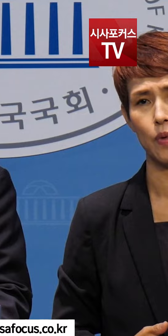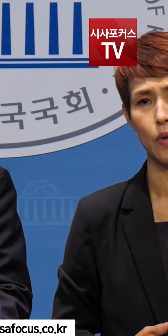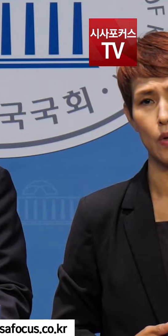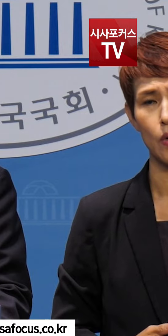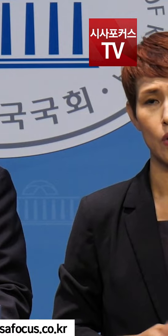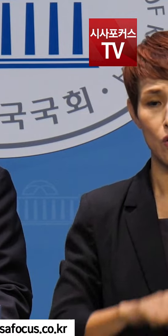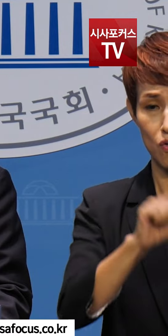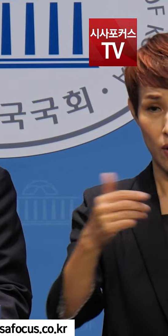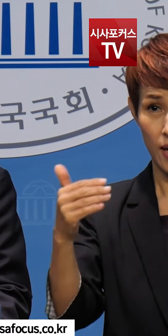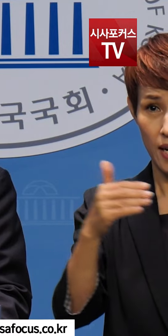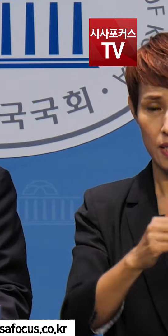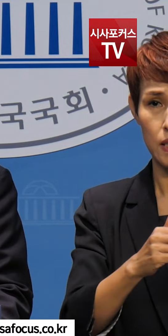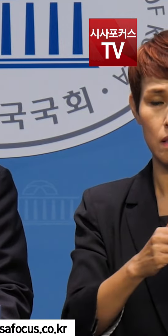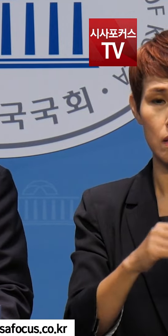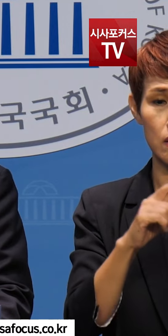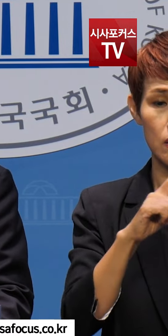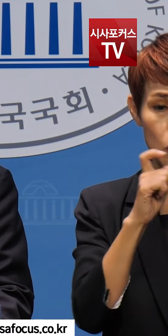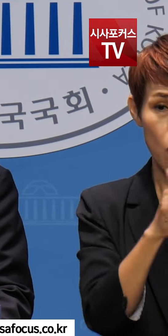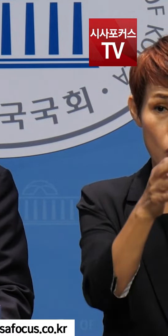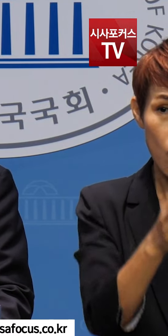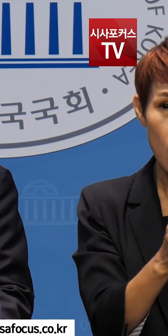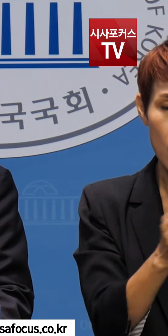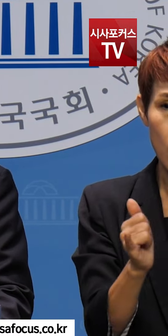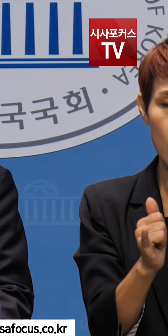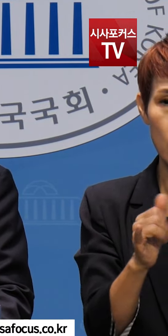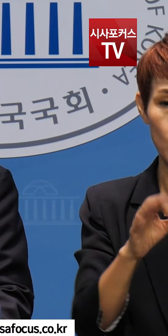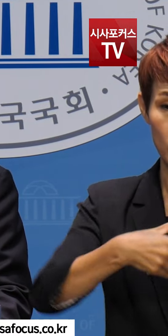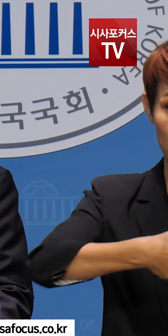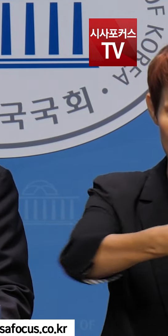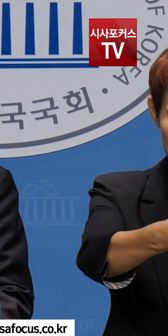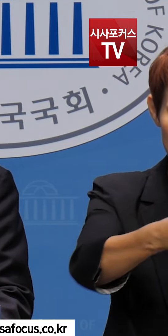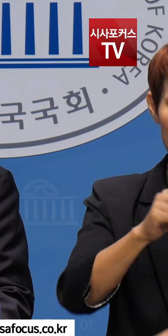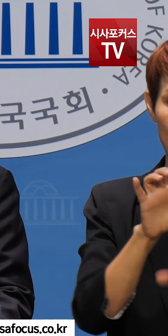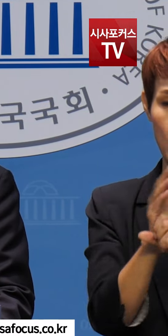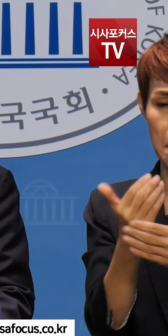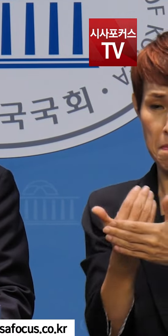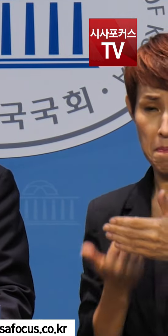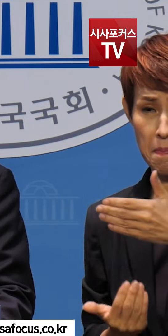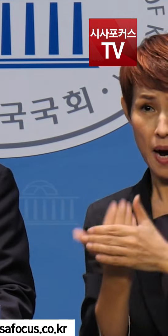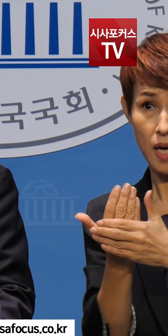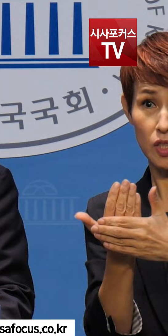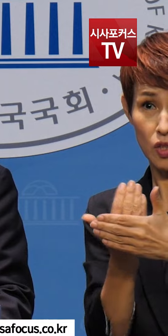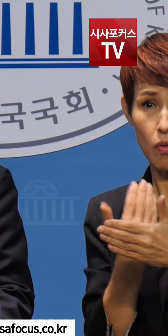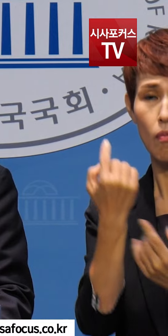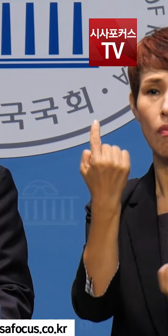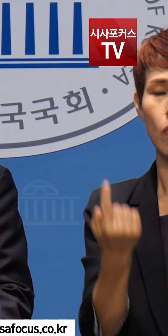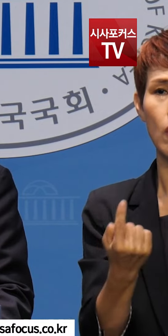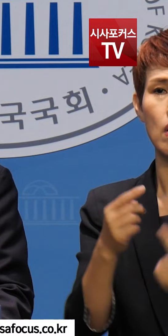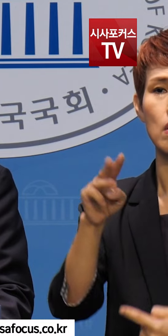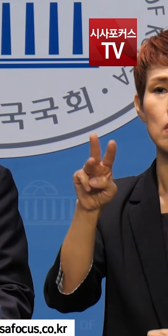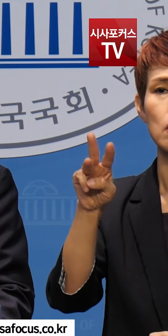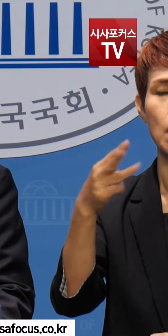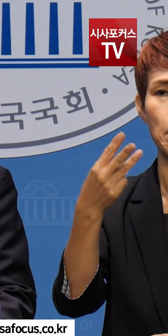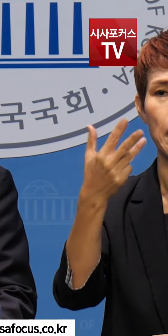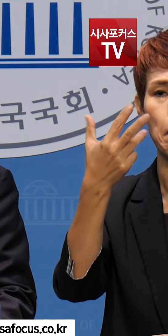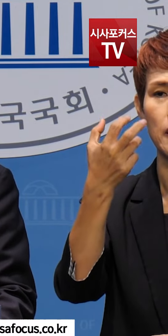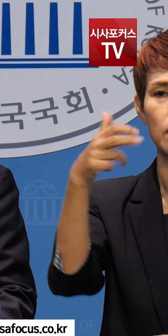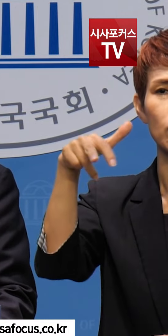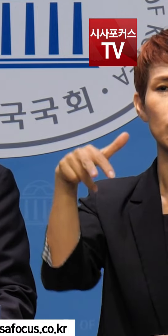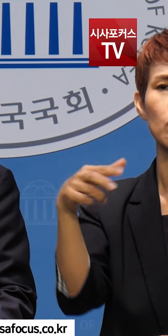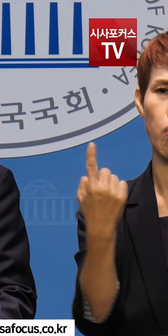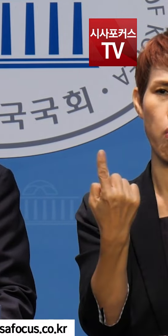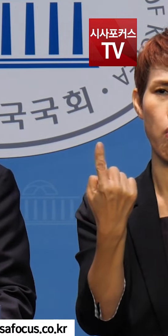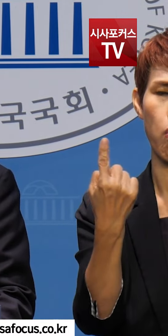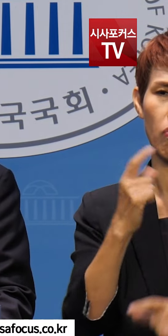상반기 소상공인 대출 잔액은 코로나19 발생 전인 2019년 말보다 380조 원